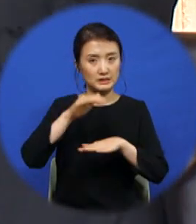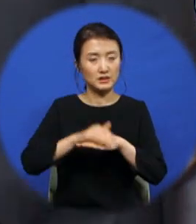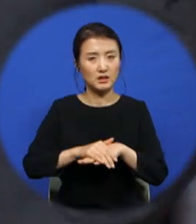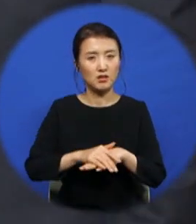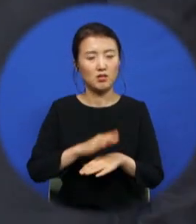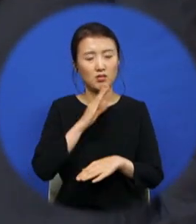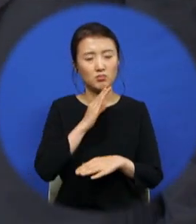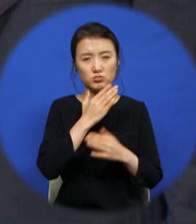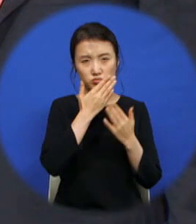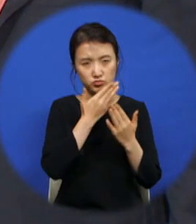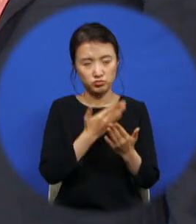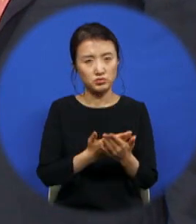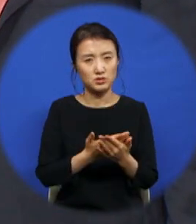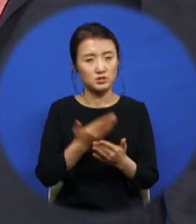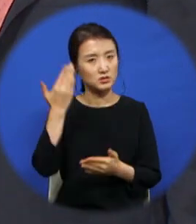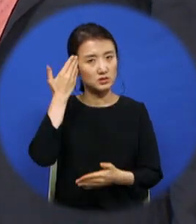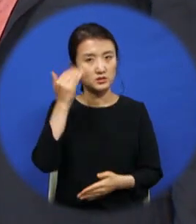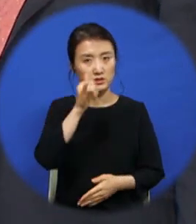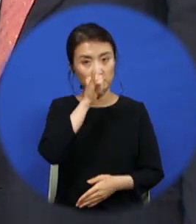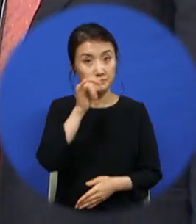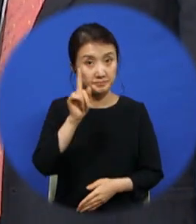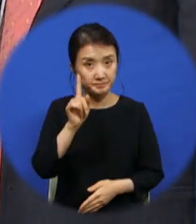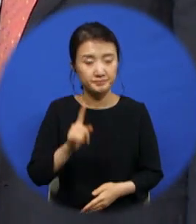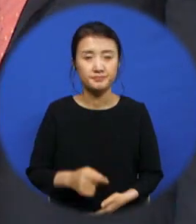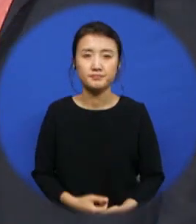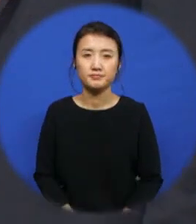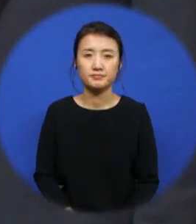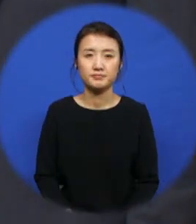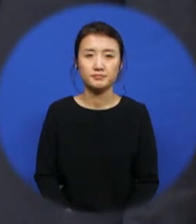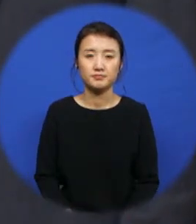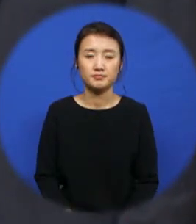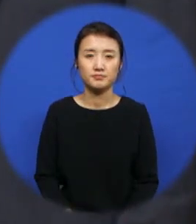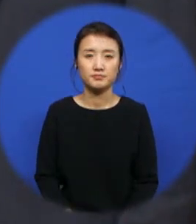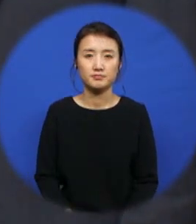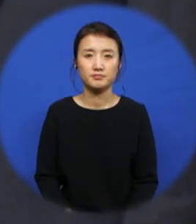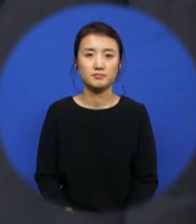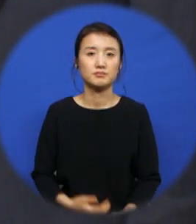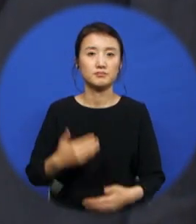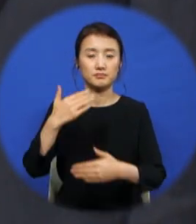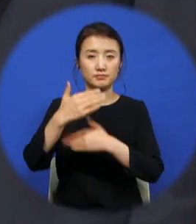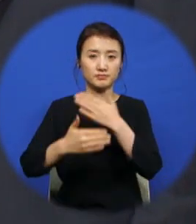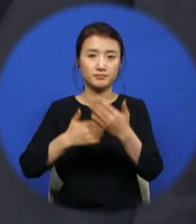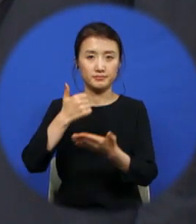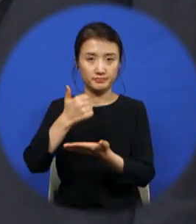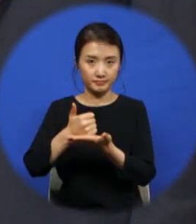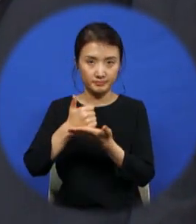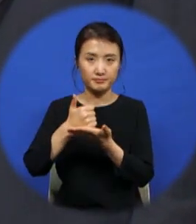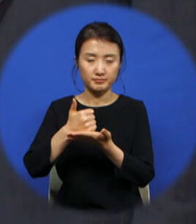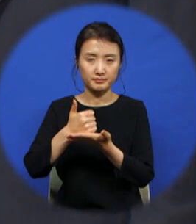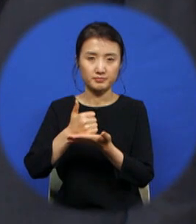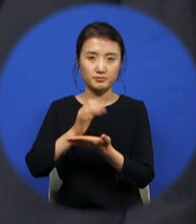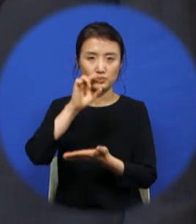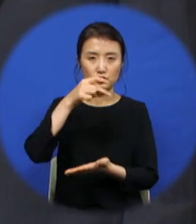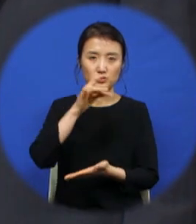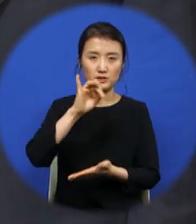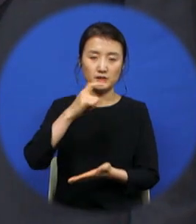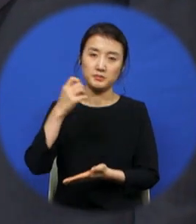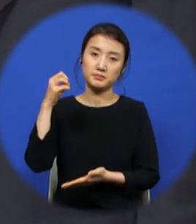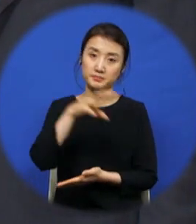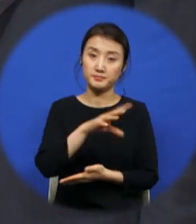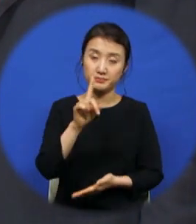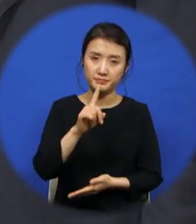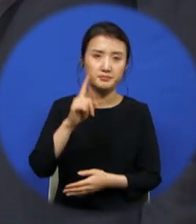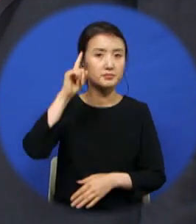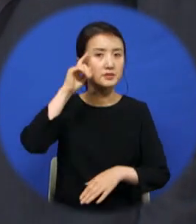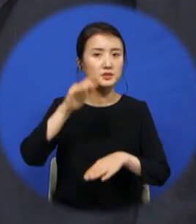교훈을 담고 있습니다 여러분 보시죠 하나님이 그들에게 말씀한 유대인 입니다 2 제 론 자는 어떤